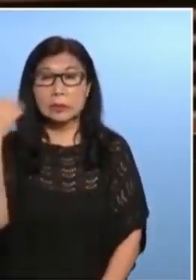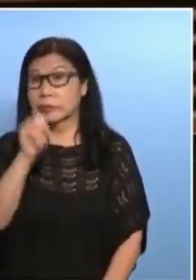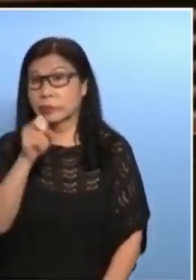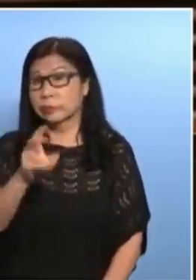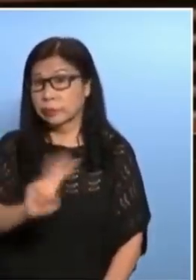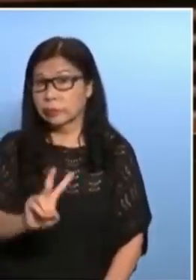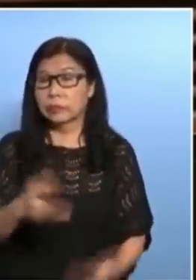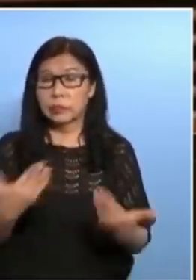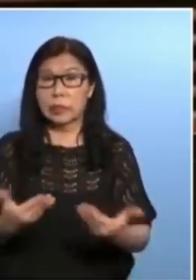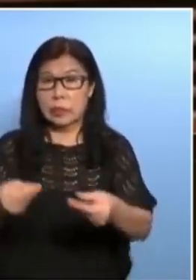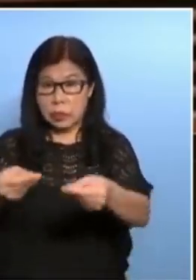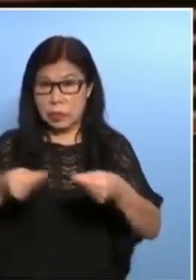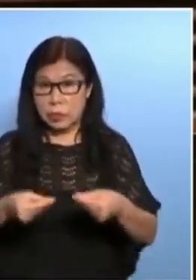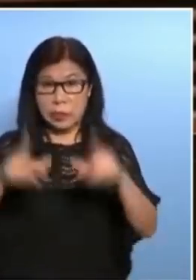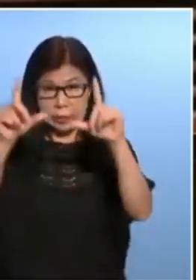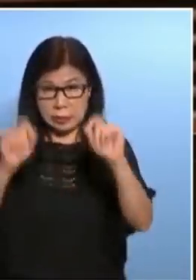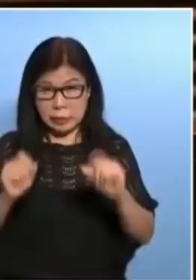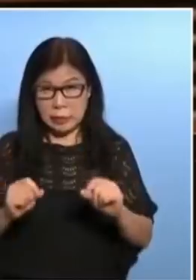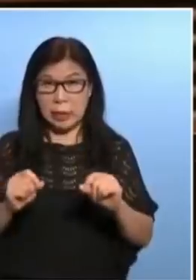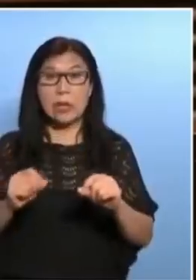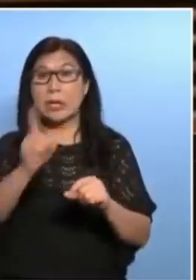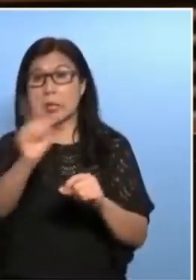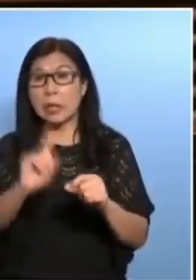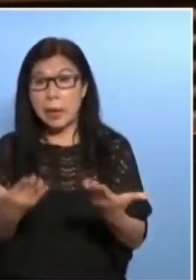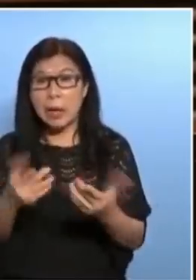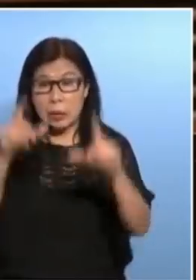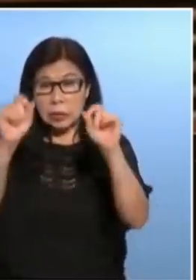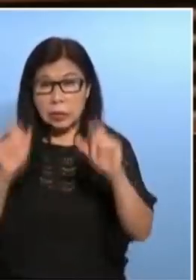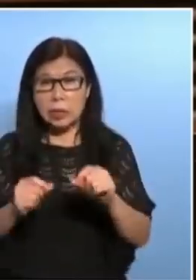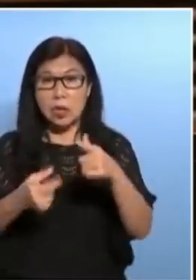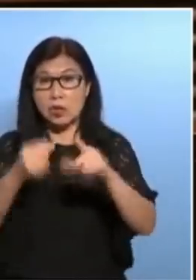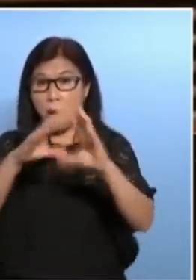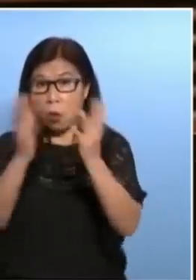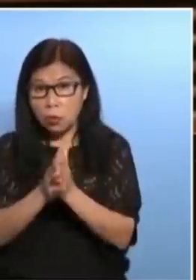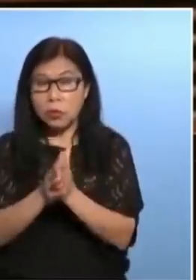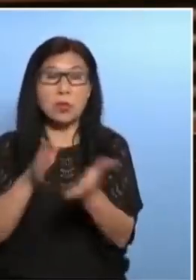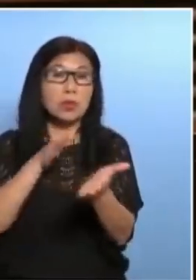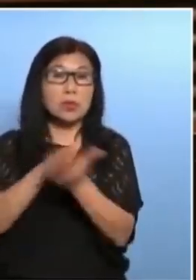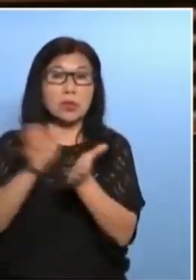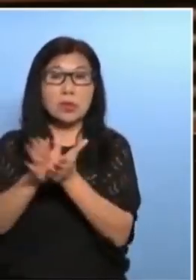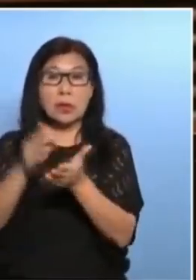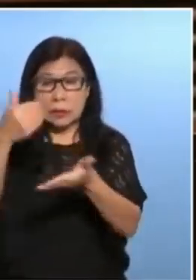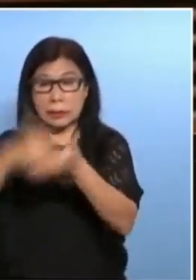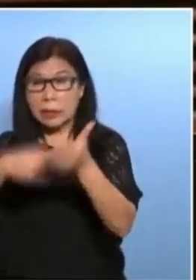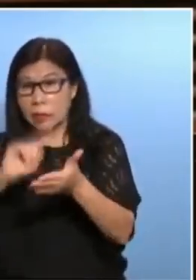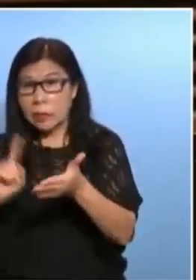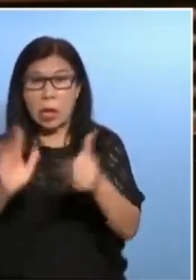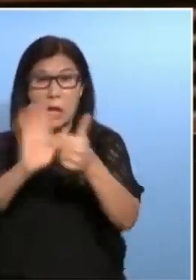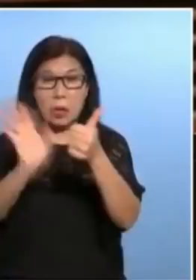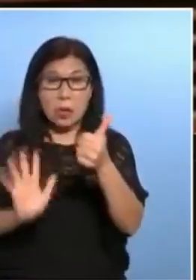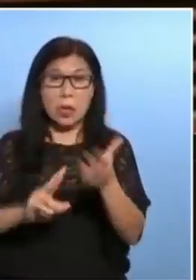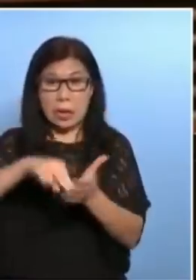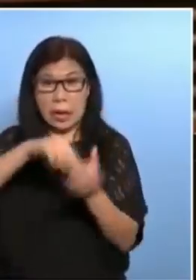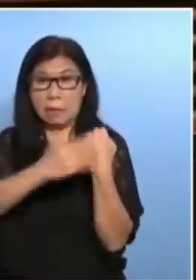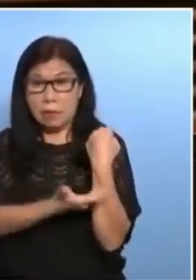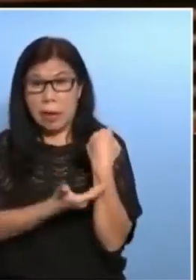往並沒有給予我們詳細的理由解釋我們公民黨提出刪減條文如何影響立法